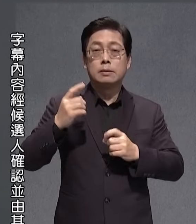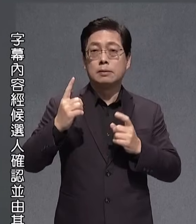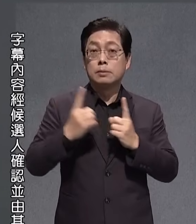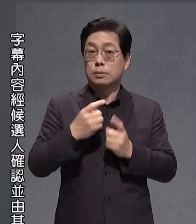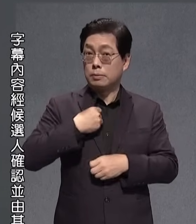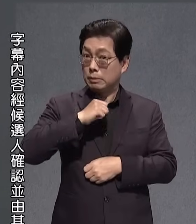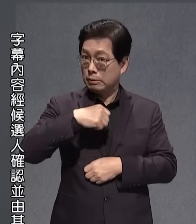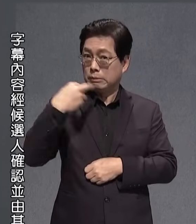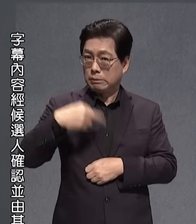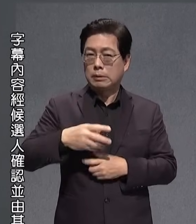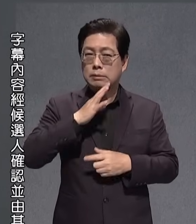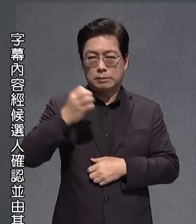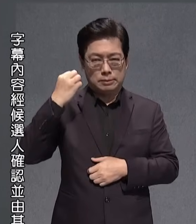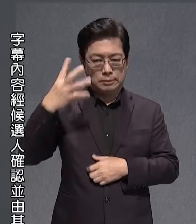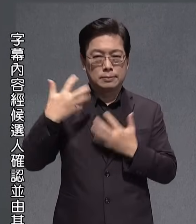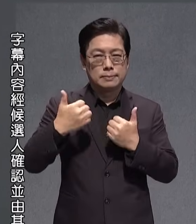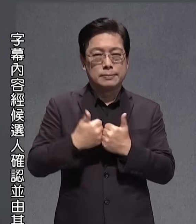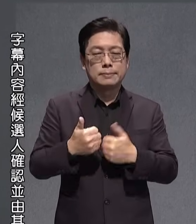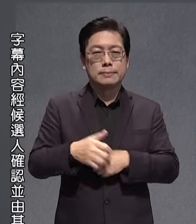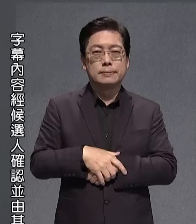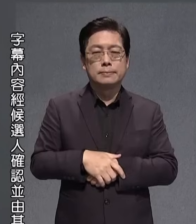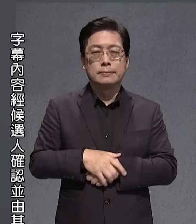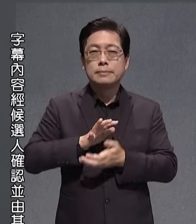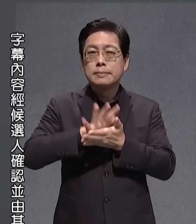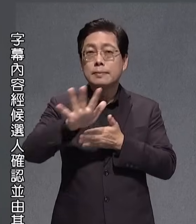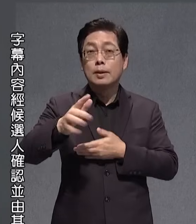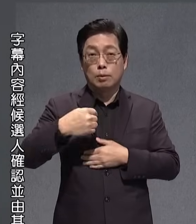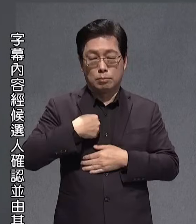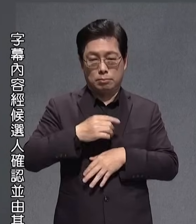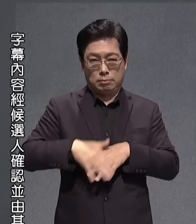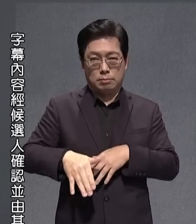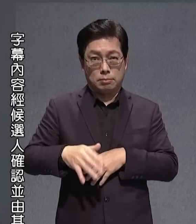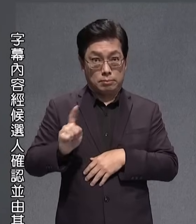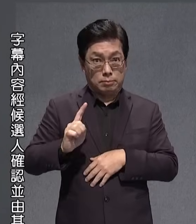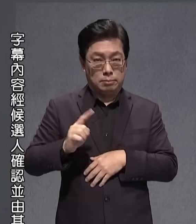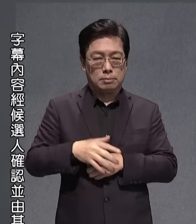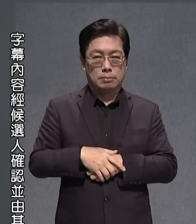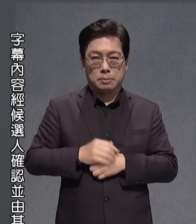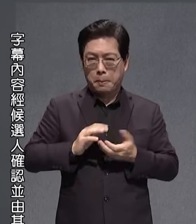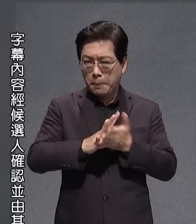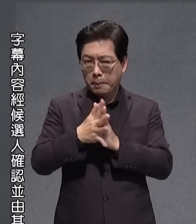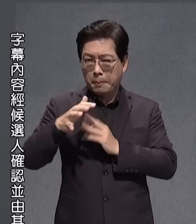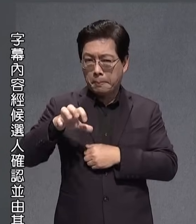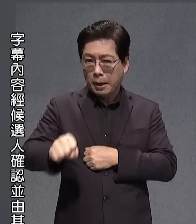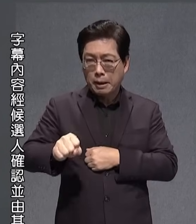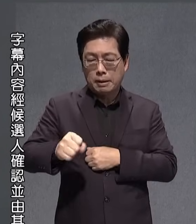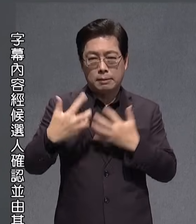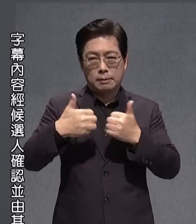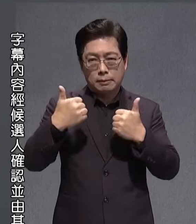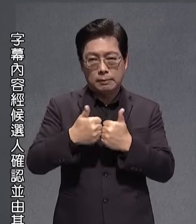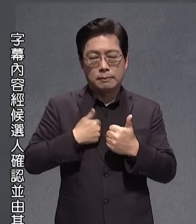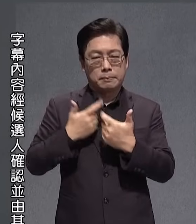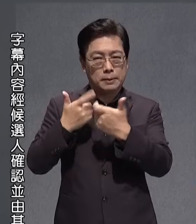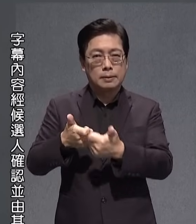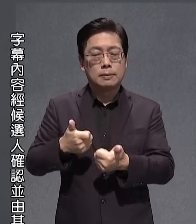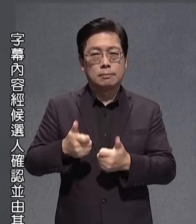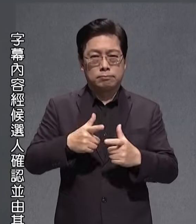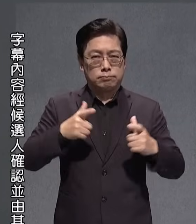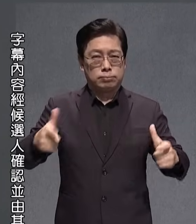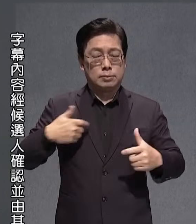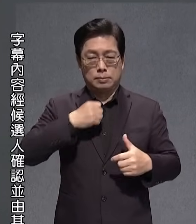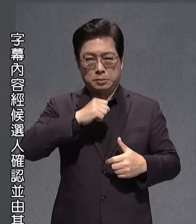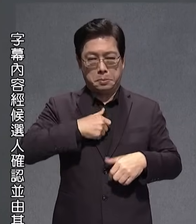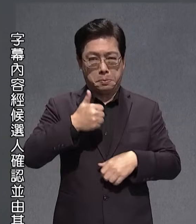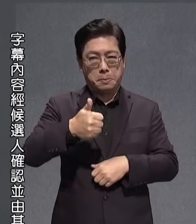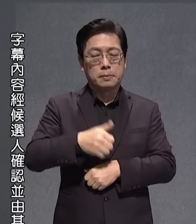来讲也是一项机会。未来我将掌握变化，抓住机会，扩大台湾的